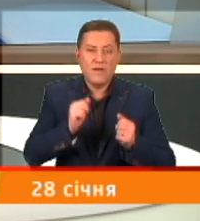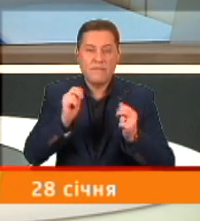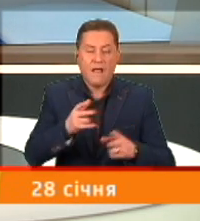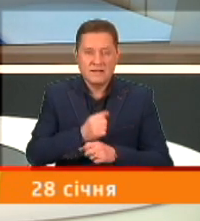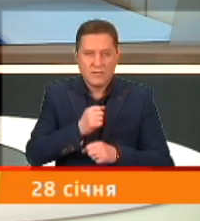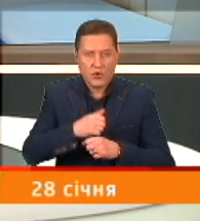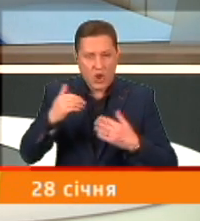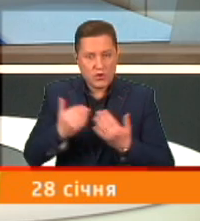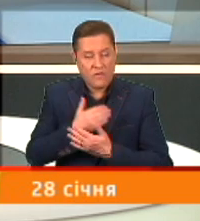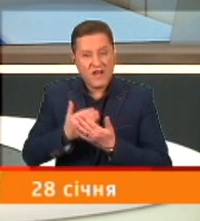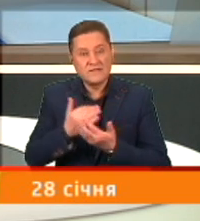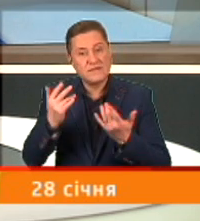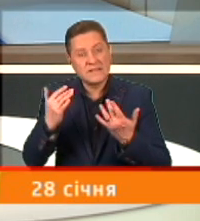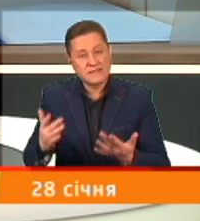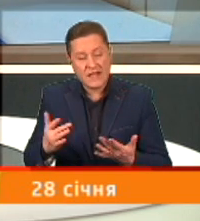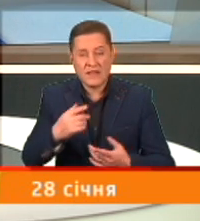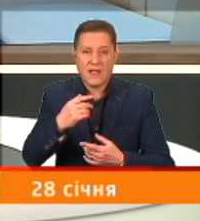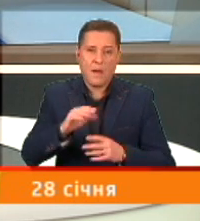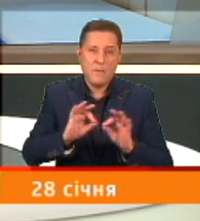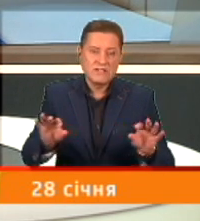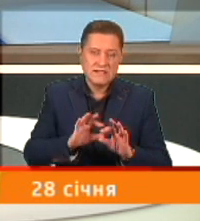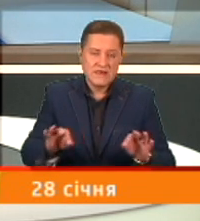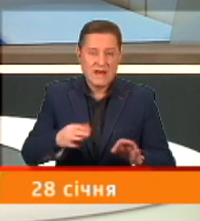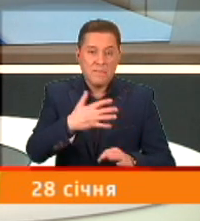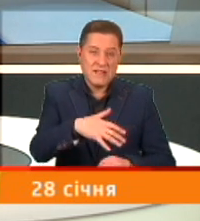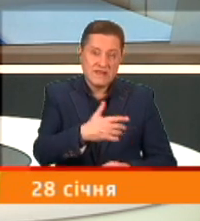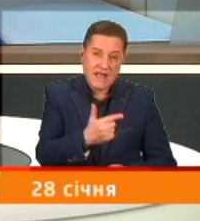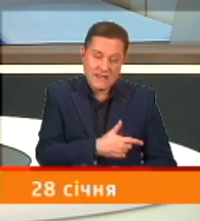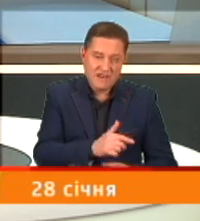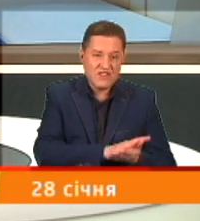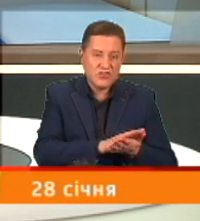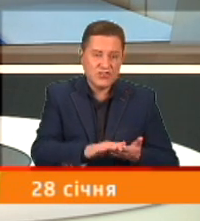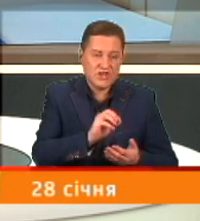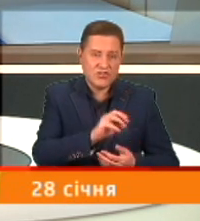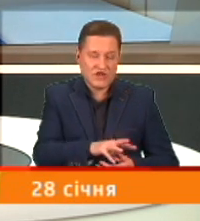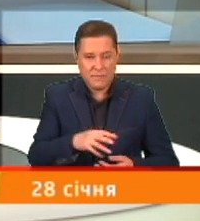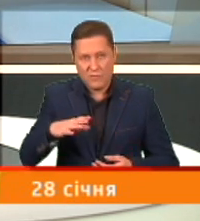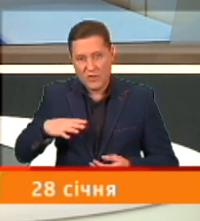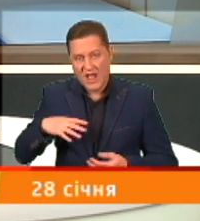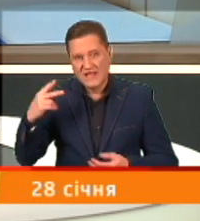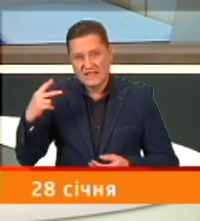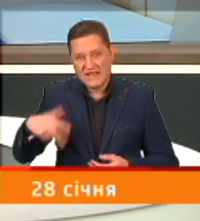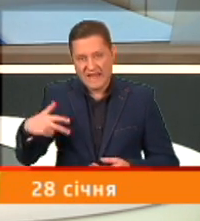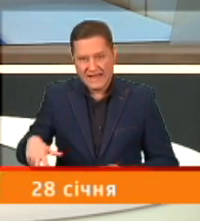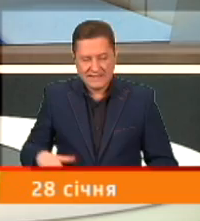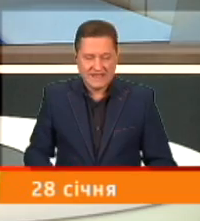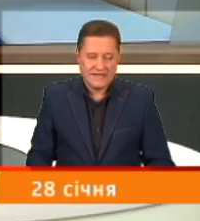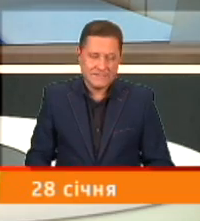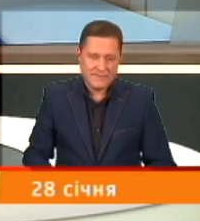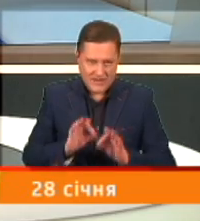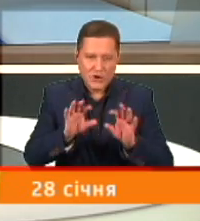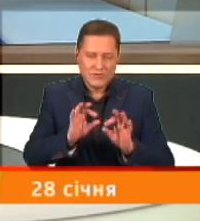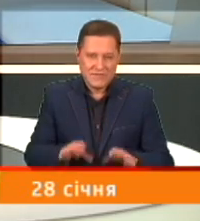запрацювали новації і наскільки постільна білизна за 50 гривень чистіша від тієї, що за 30? Ема